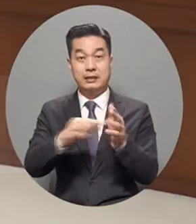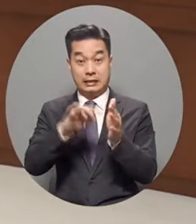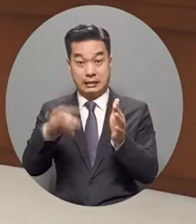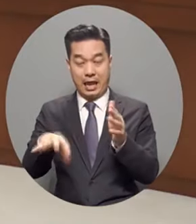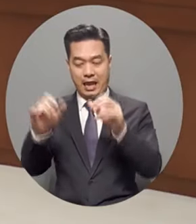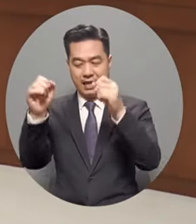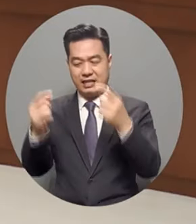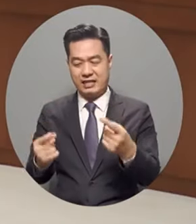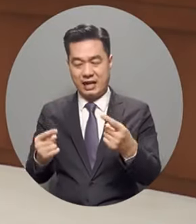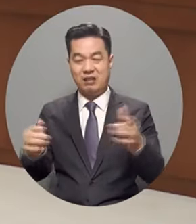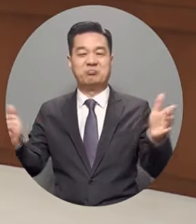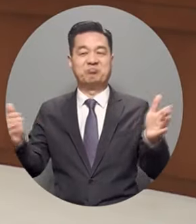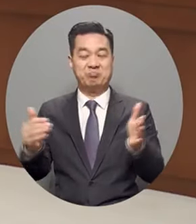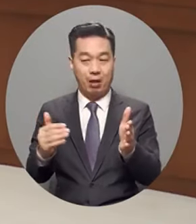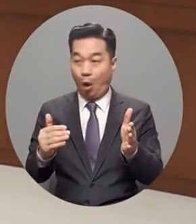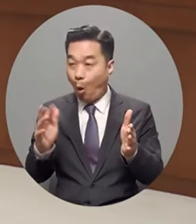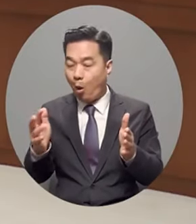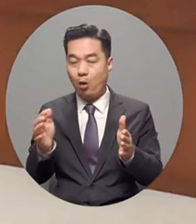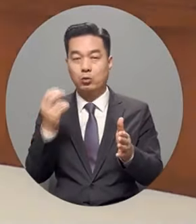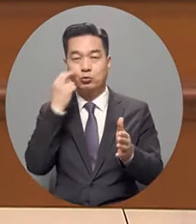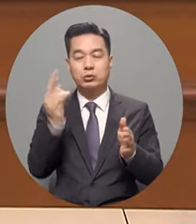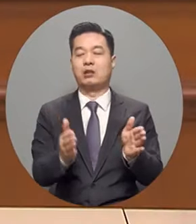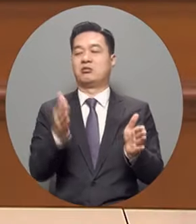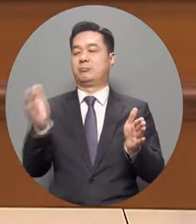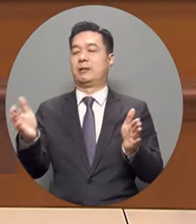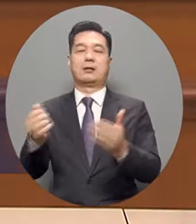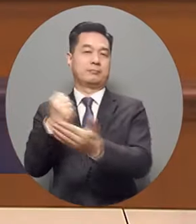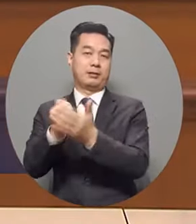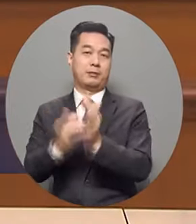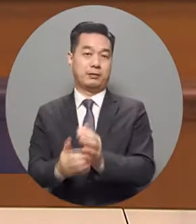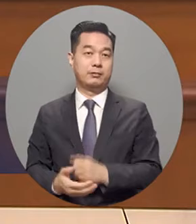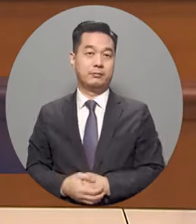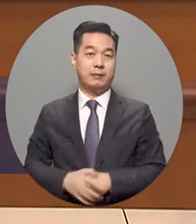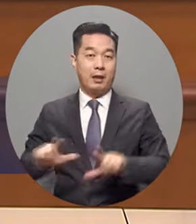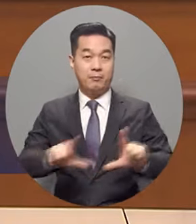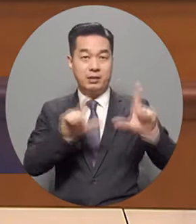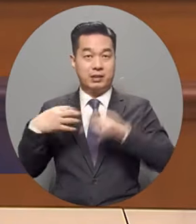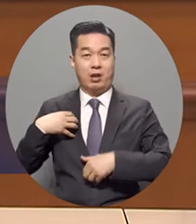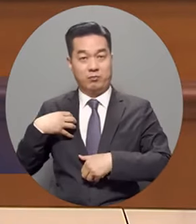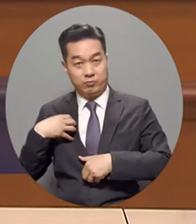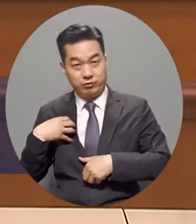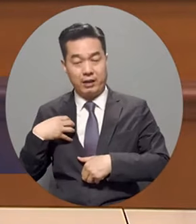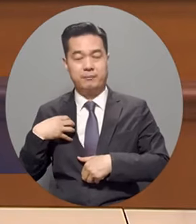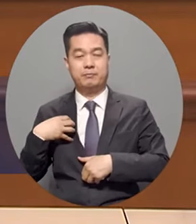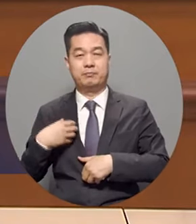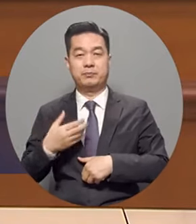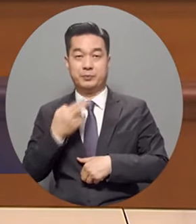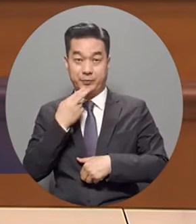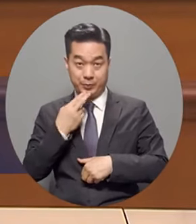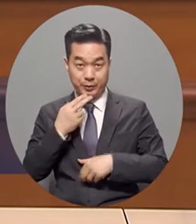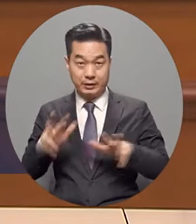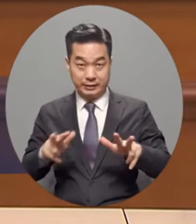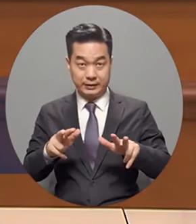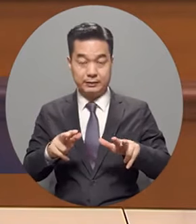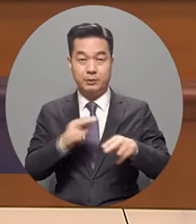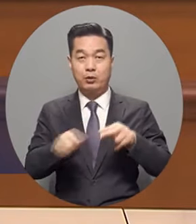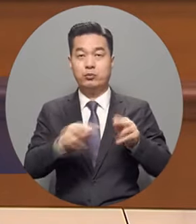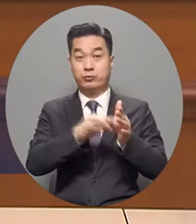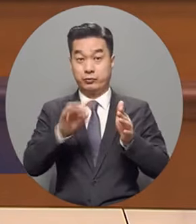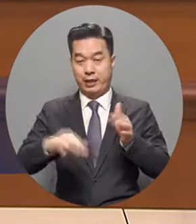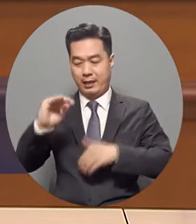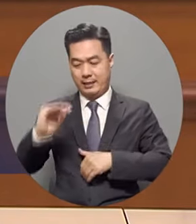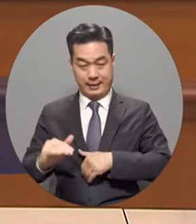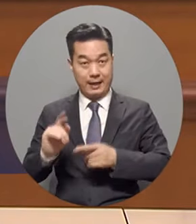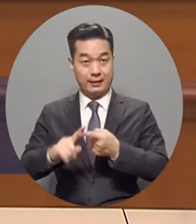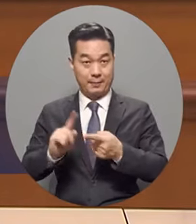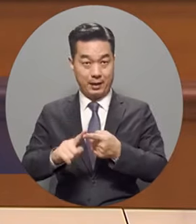다시 두 달 더 연장하기로 했습니다 민생의 부담이 가중되지 않도록 현 유류세 인하 조치와 경유